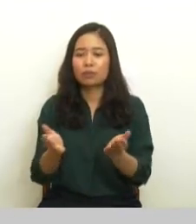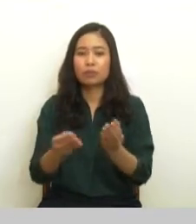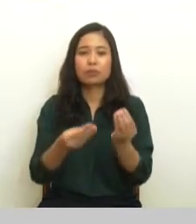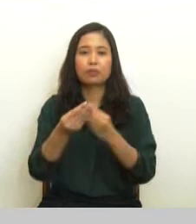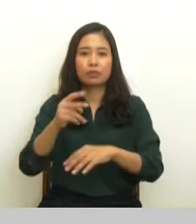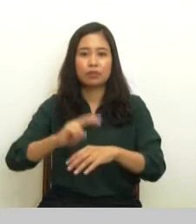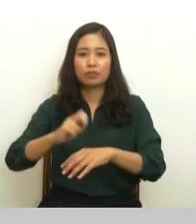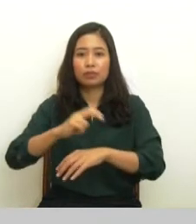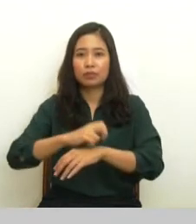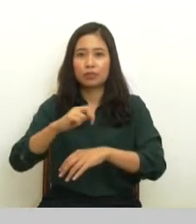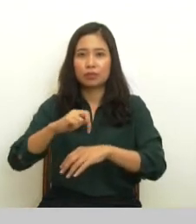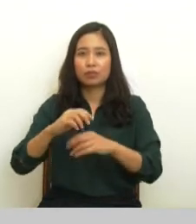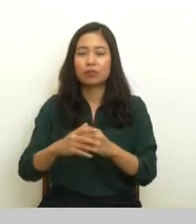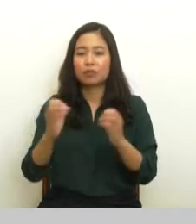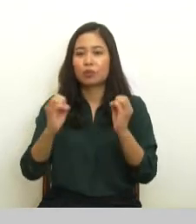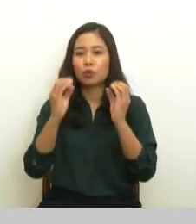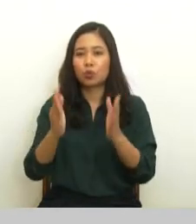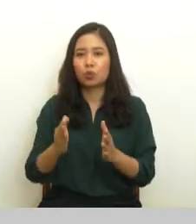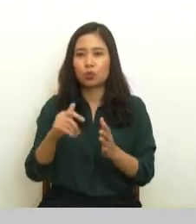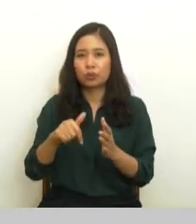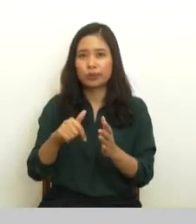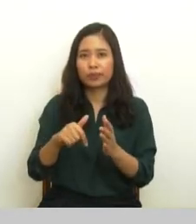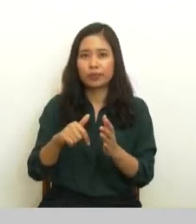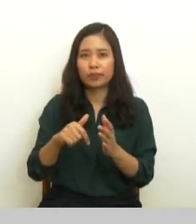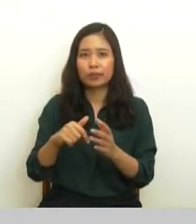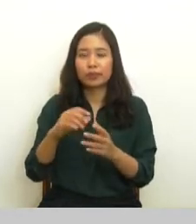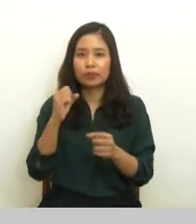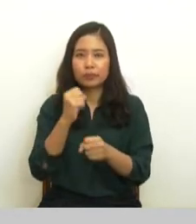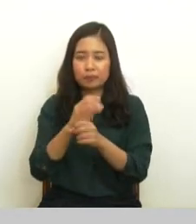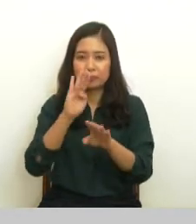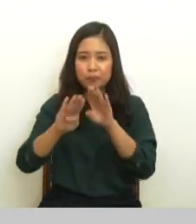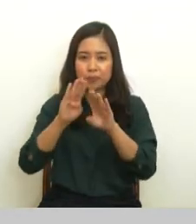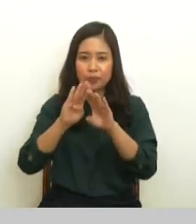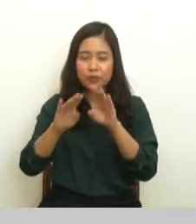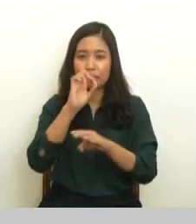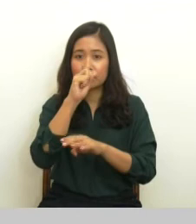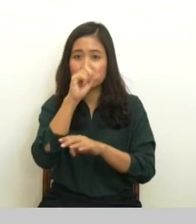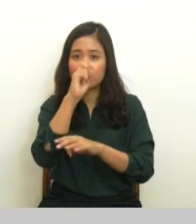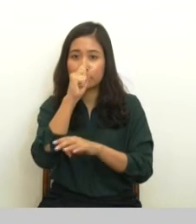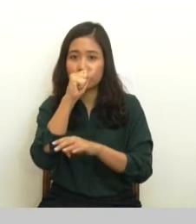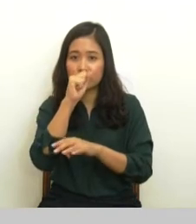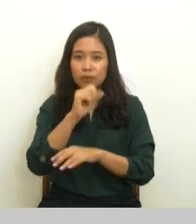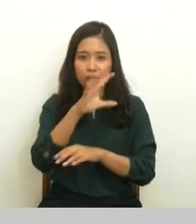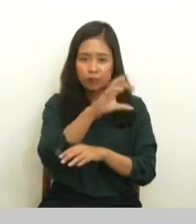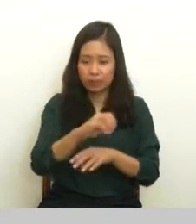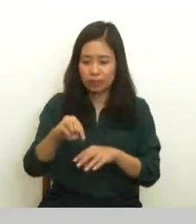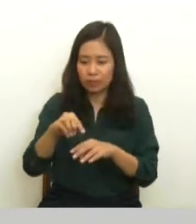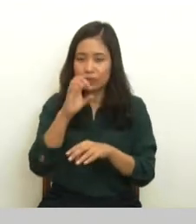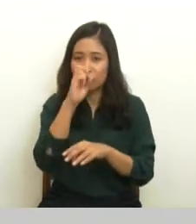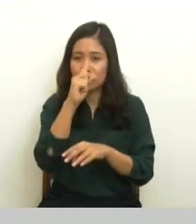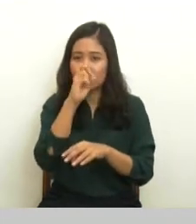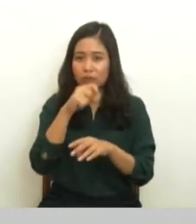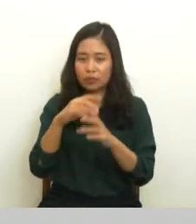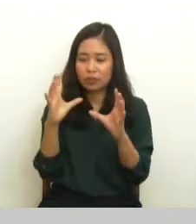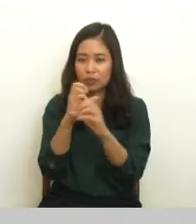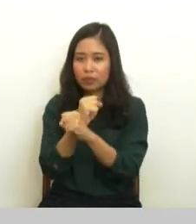คุณครูและนักเรียน จึงร่วมการสรุปผลเปรยบเทียบผลการทดลองและนำเสนอผลการทดลอง สรุป